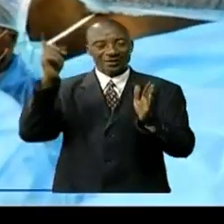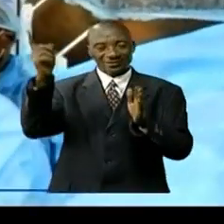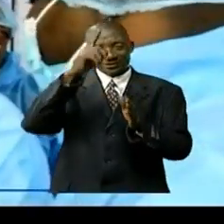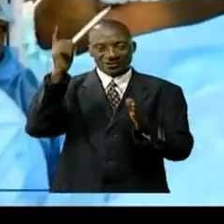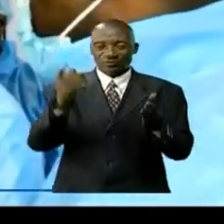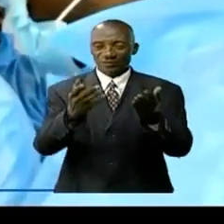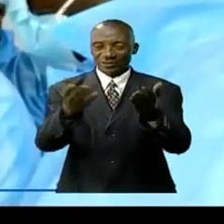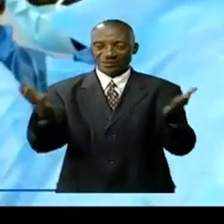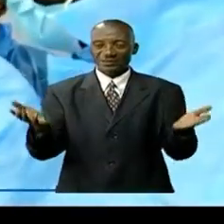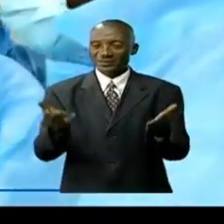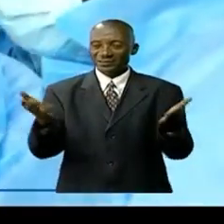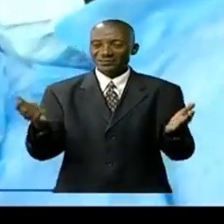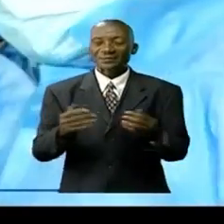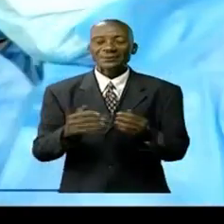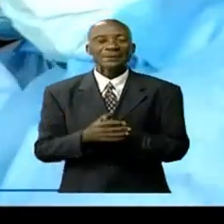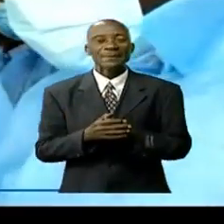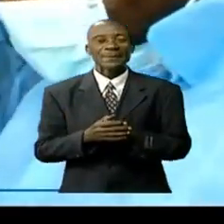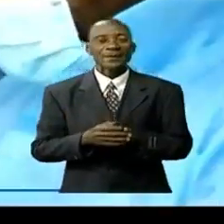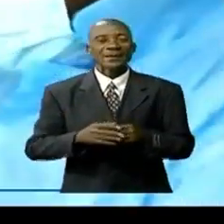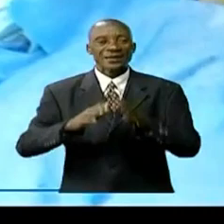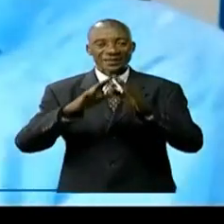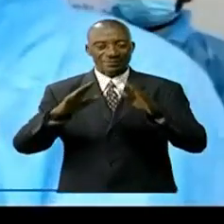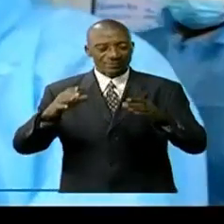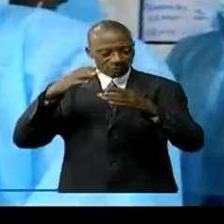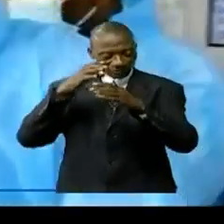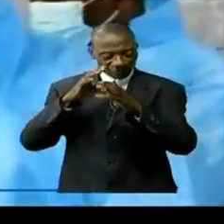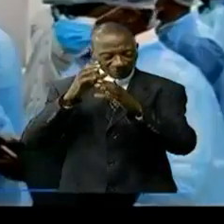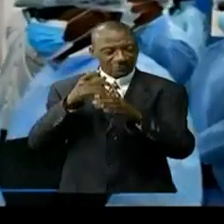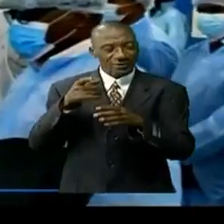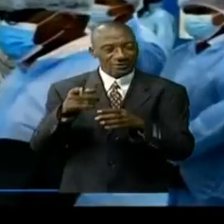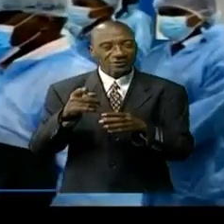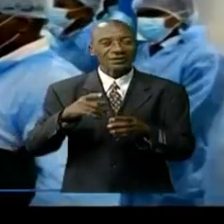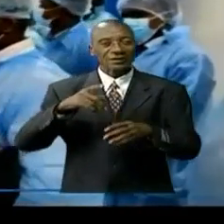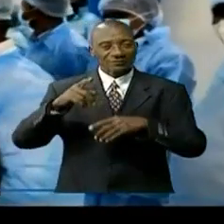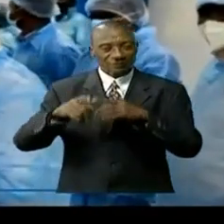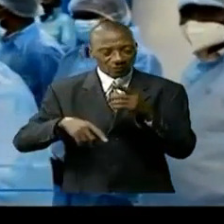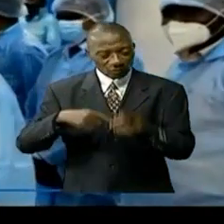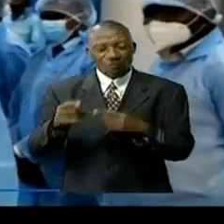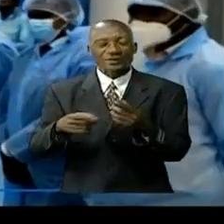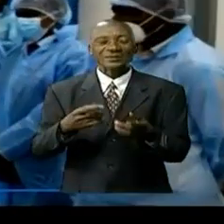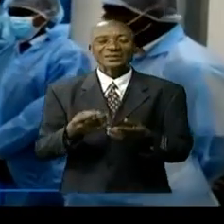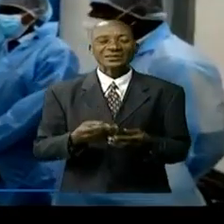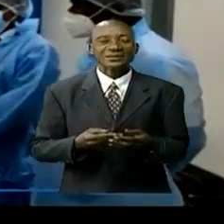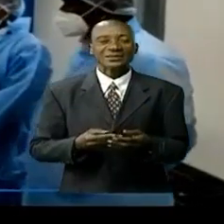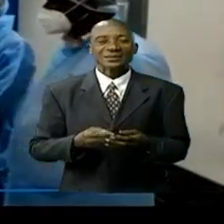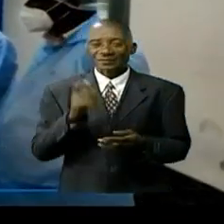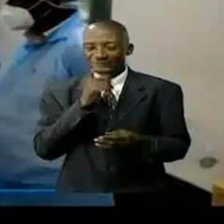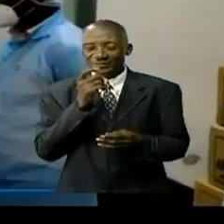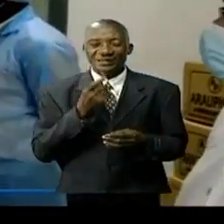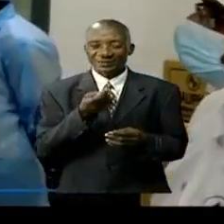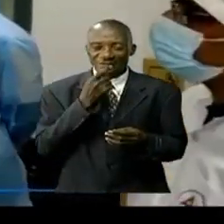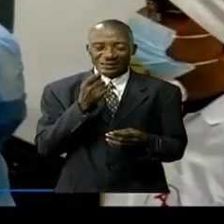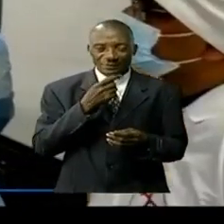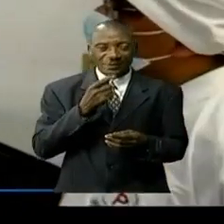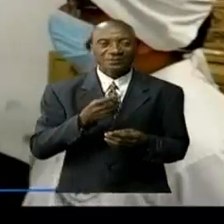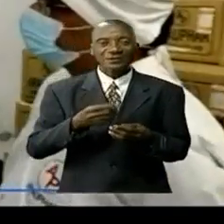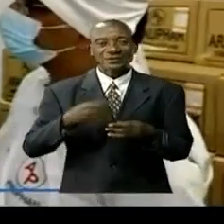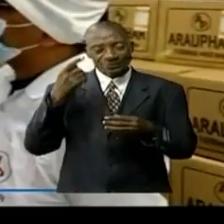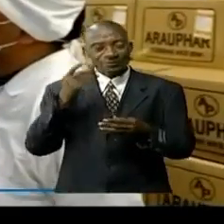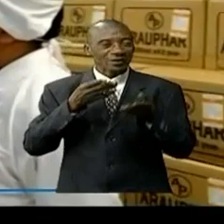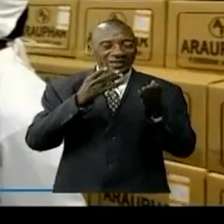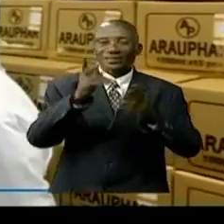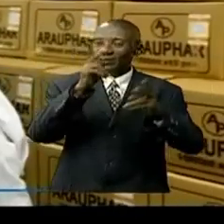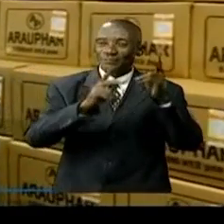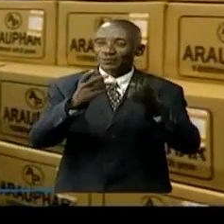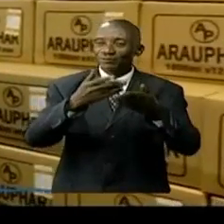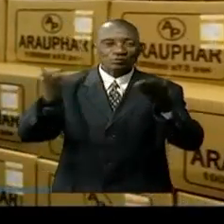La mesure prise par le ministre interdisant l'importation de certains produits joue en notre faveur. Elle nous permet d'investir en République